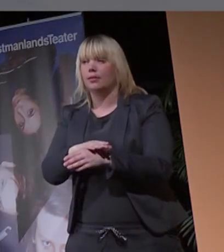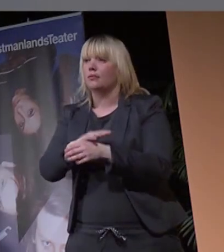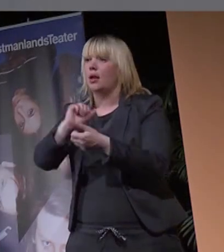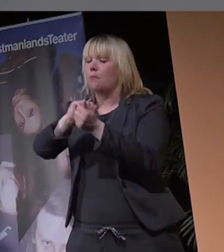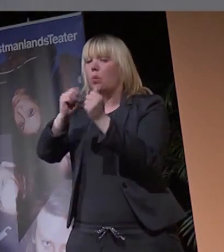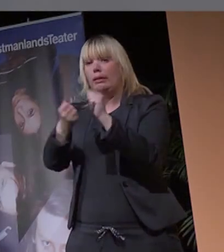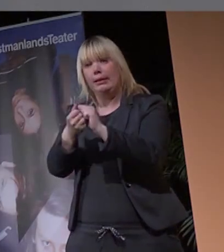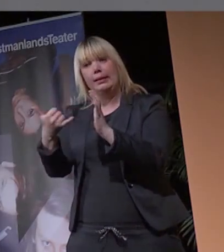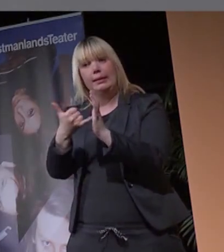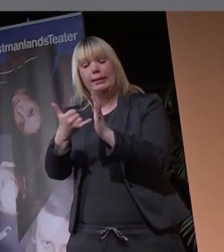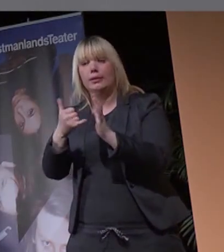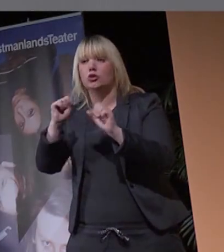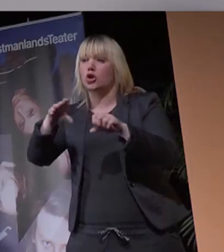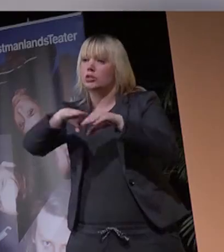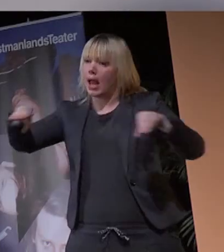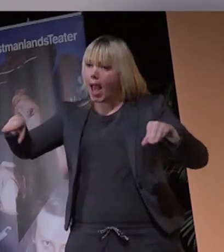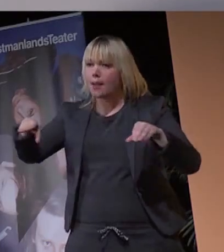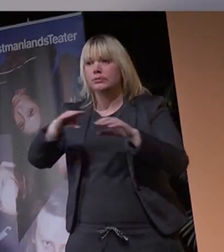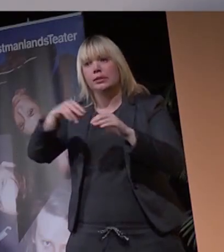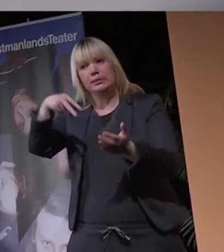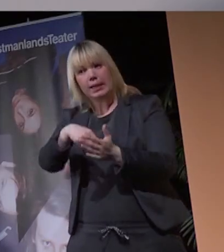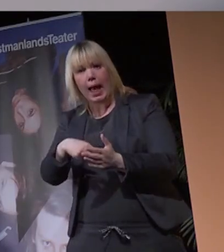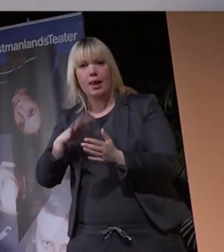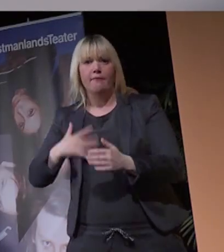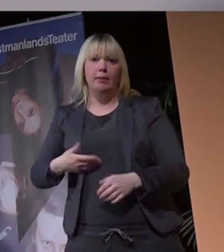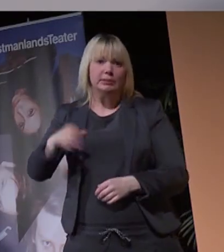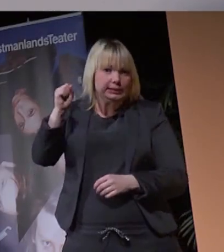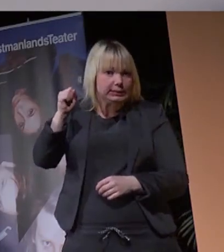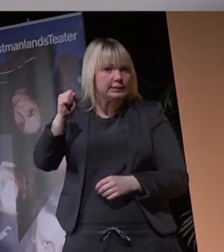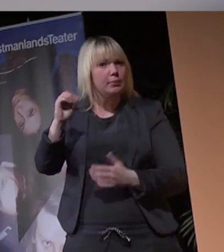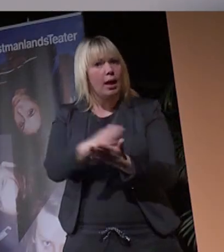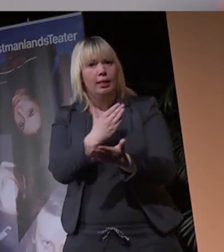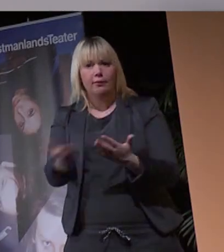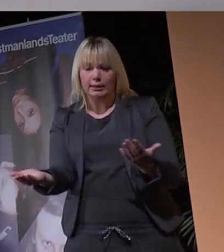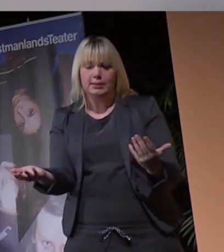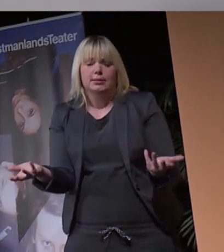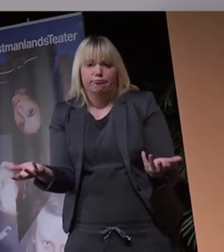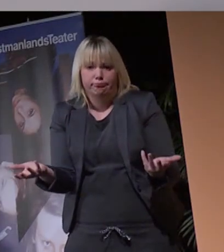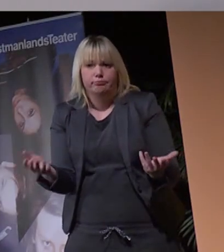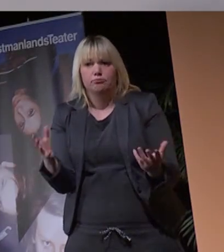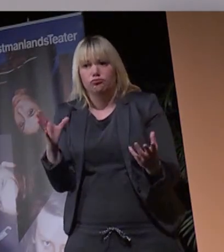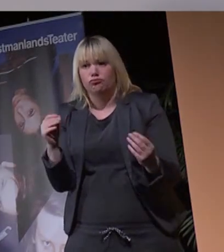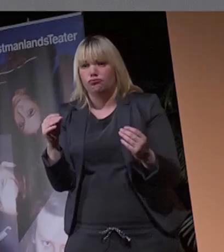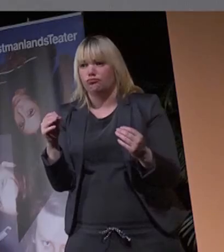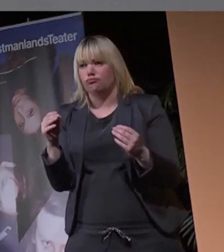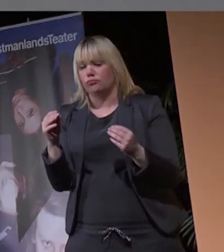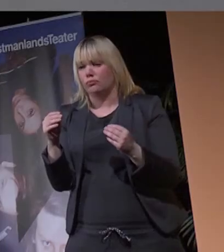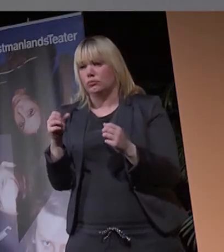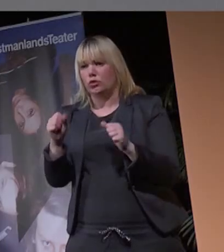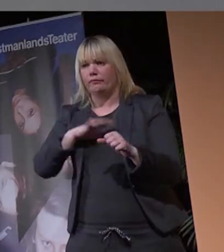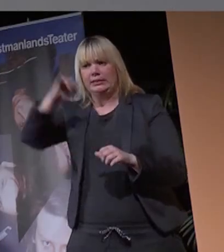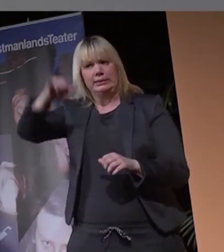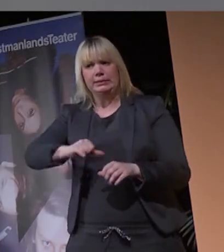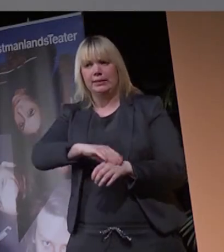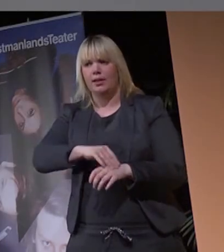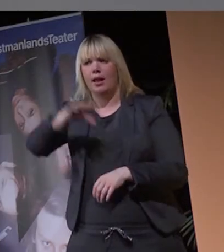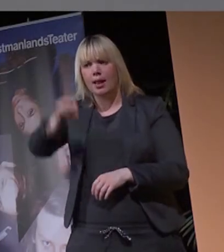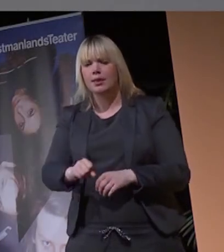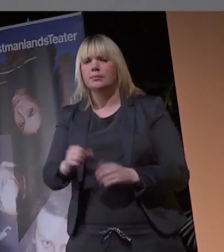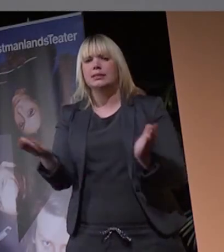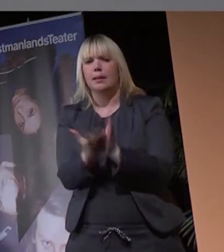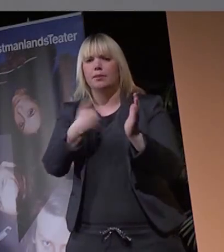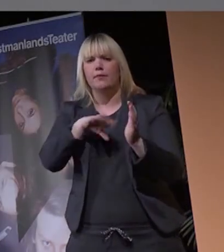om jämlikhet och jämställdhet och feminism och rättvisa, och att vi vill ha ut detta i hela landet, så vill vi ju också ha en